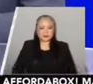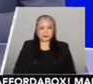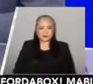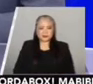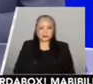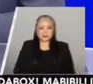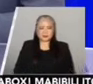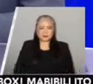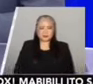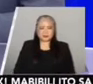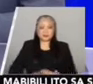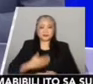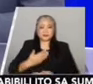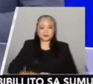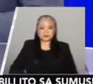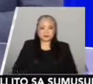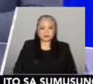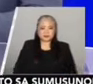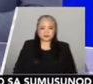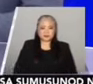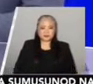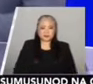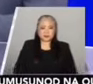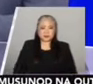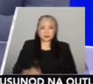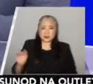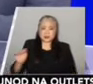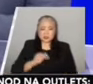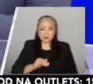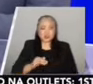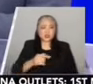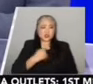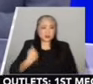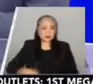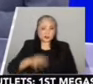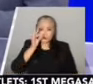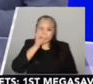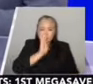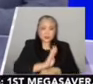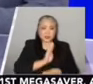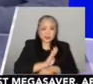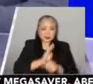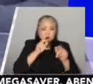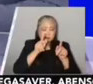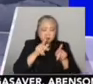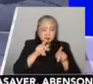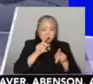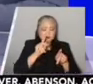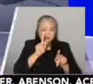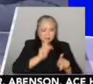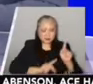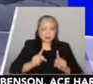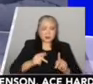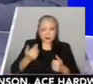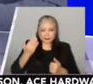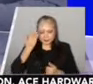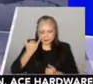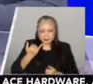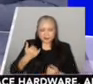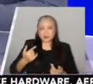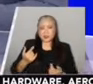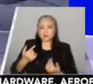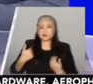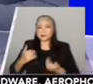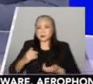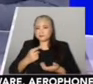Handa raw ang ilang Filipino-Chinese businessman na mamagitan sa Pilipinas at China sa usapin ng West Philippine Sea. Pero hindi raw sa opisyal na